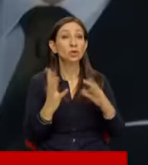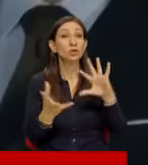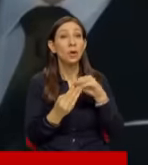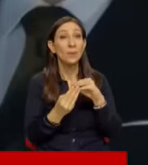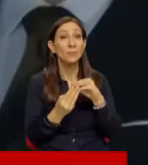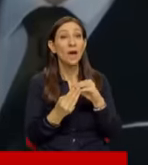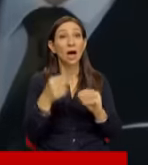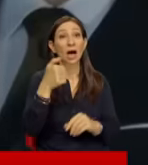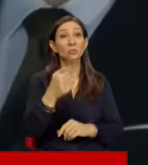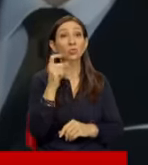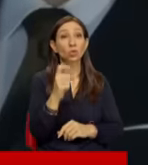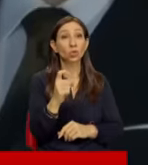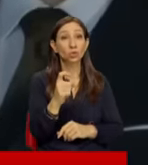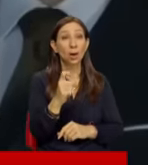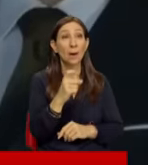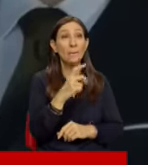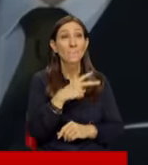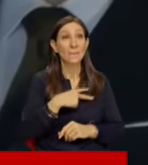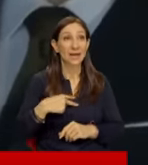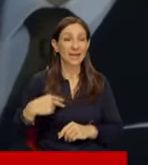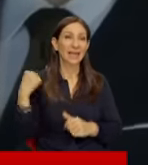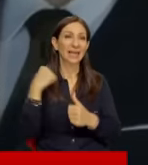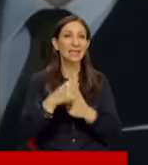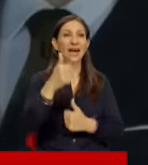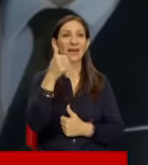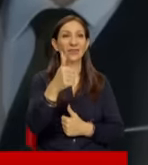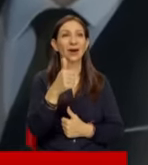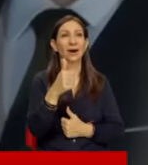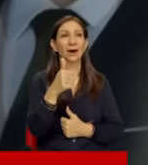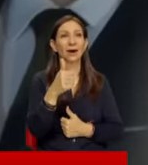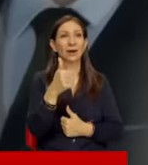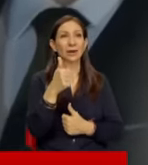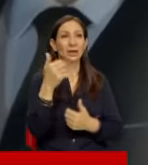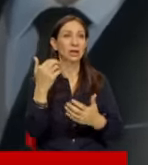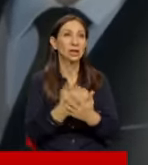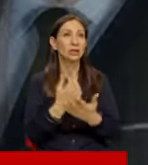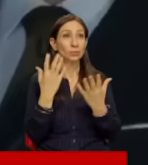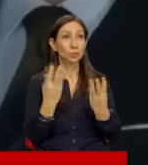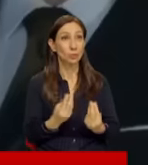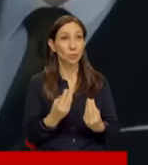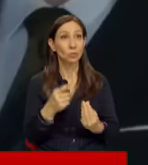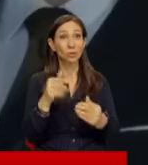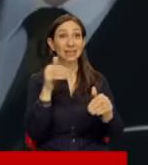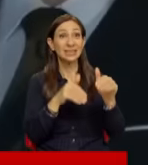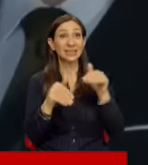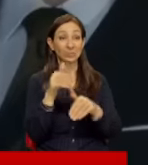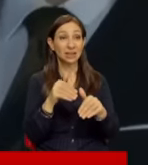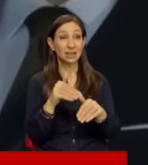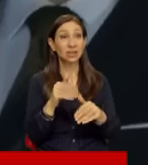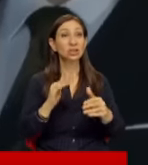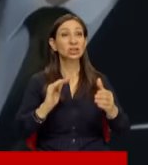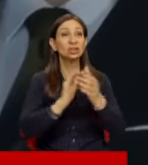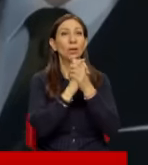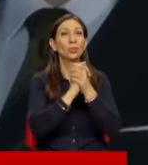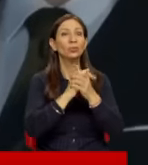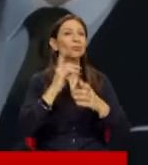Toplamda 69 belediyeye yeniden Refah Partimiz kazanmış bulunuyor. Bu seçimlerin şampiyonu